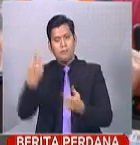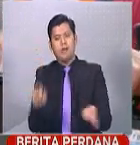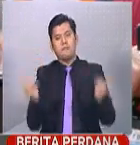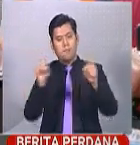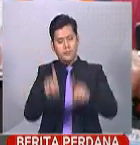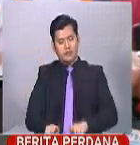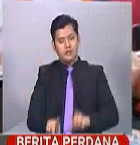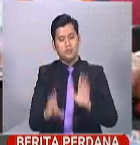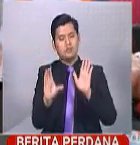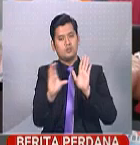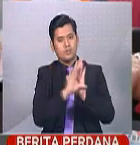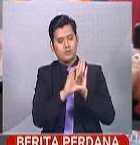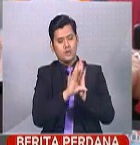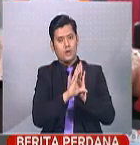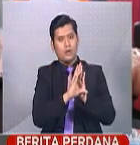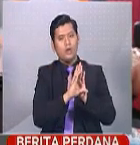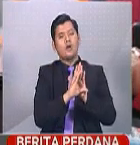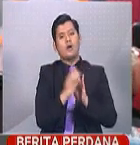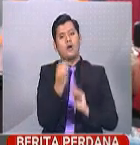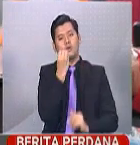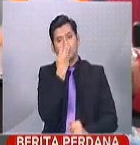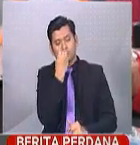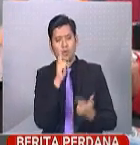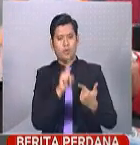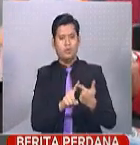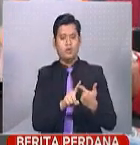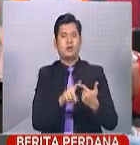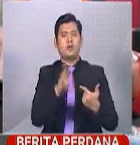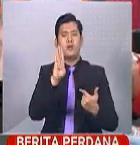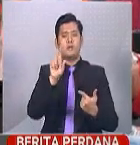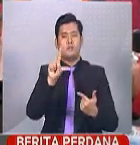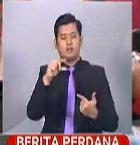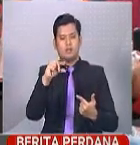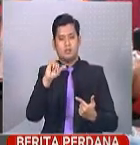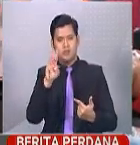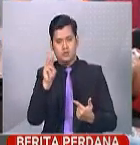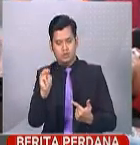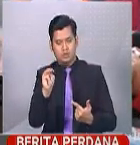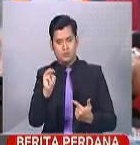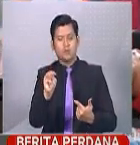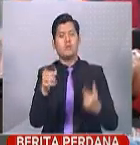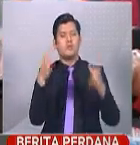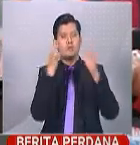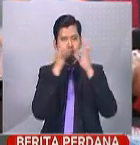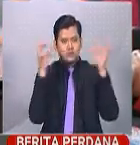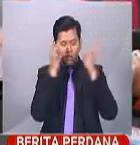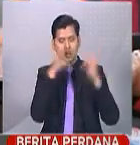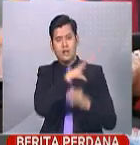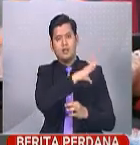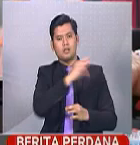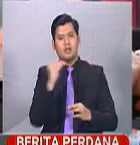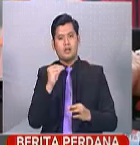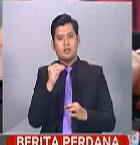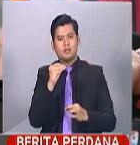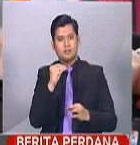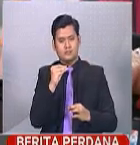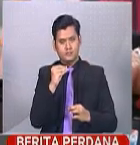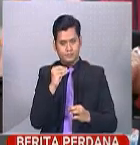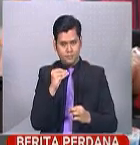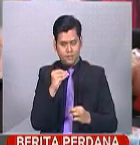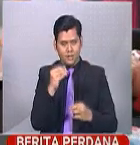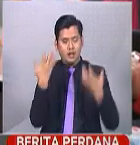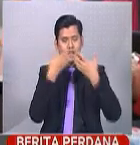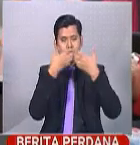ya terkejut para anjing di Belgium juga free kucing dan harimau di bius